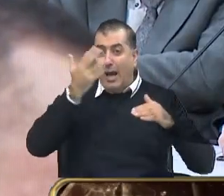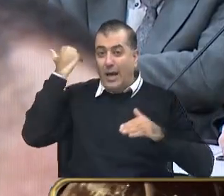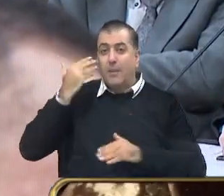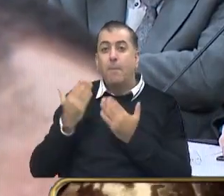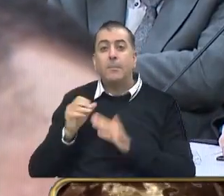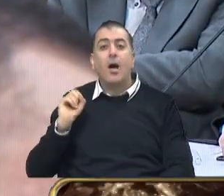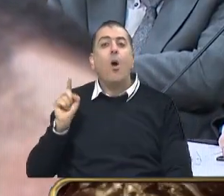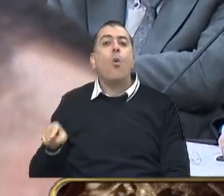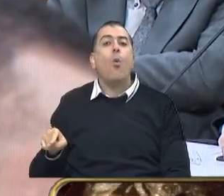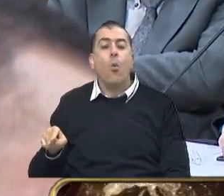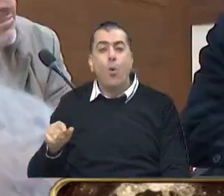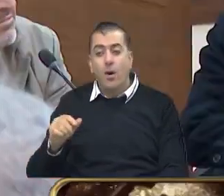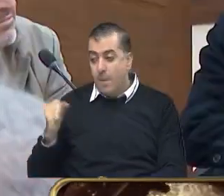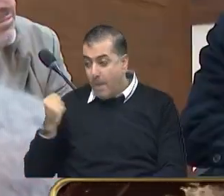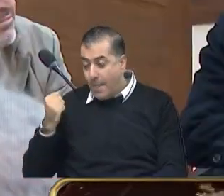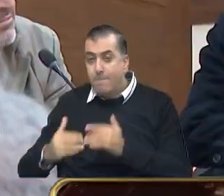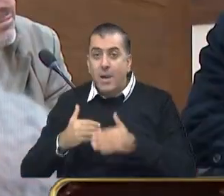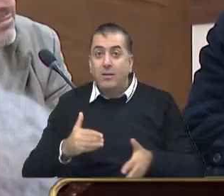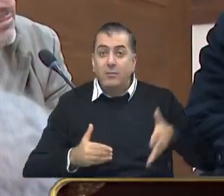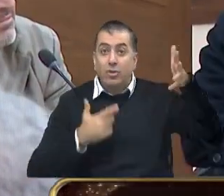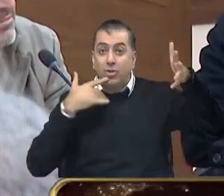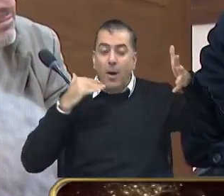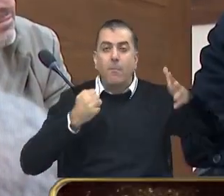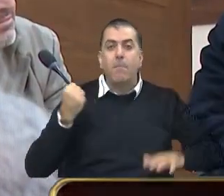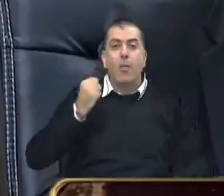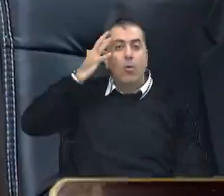تقدم وازدهار في التعليم